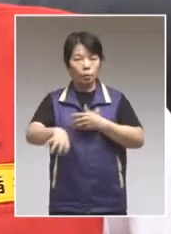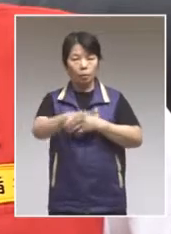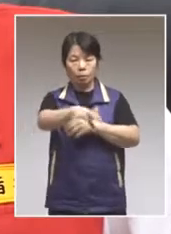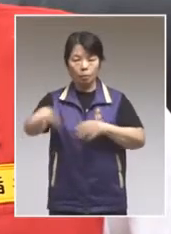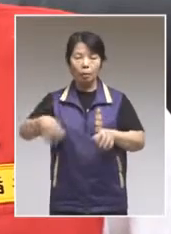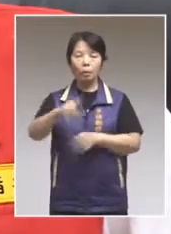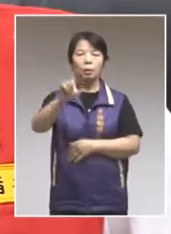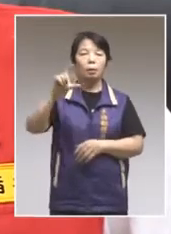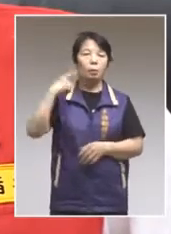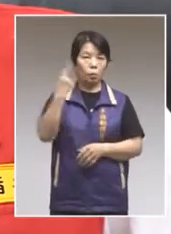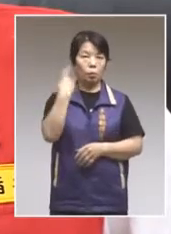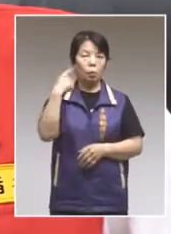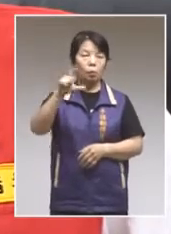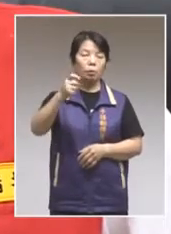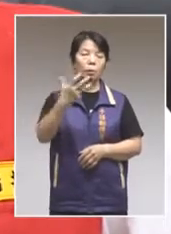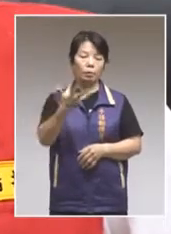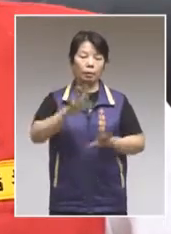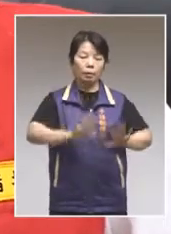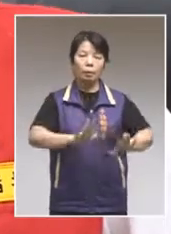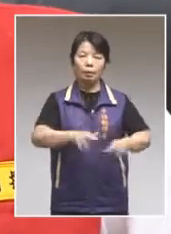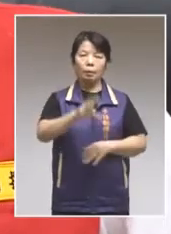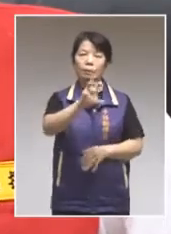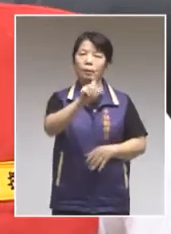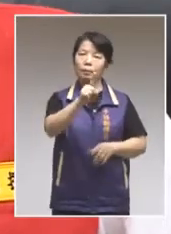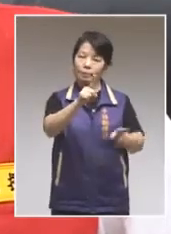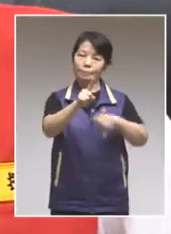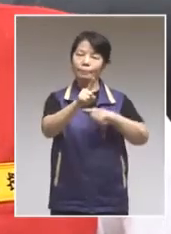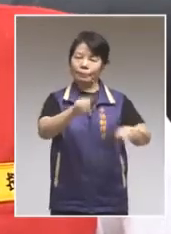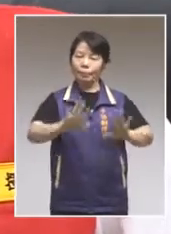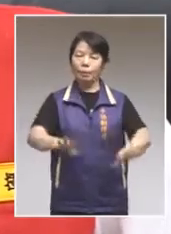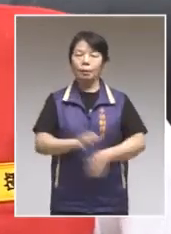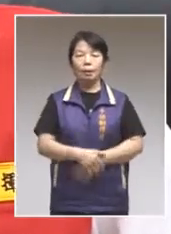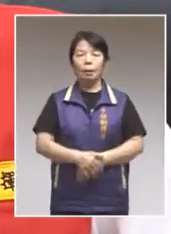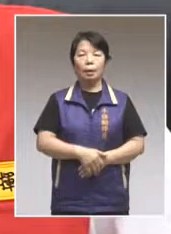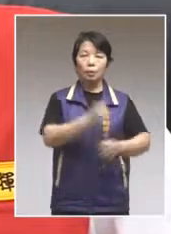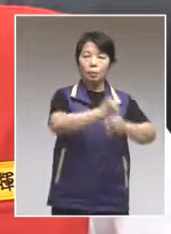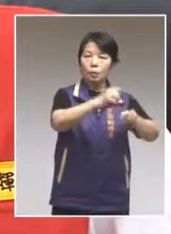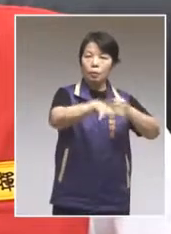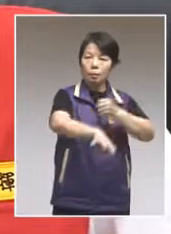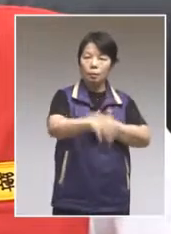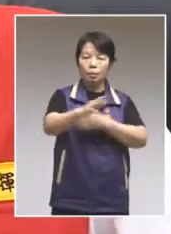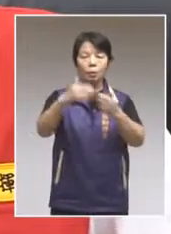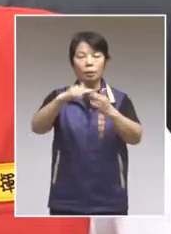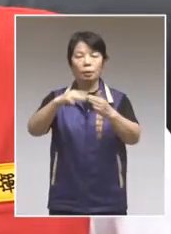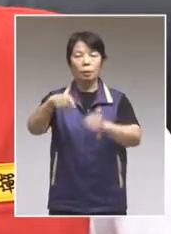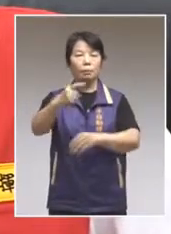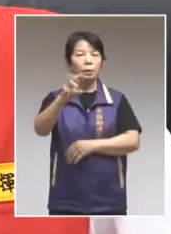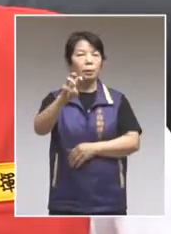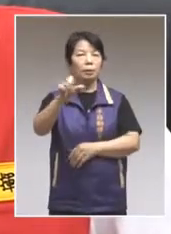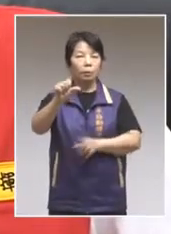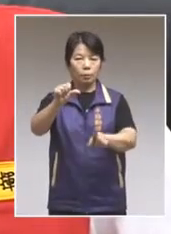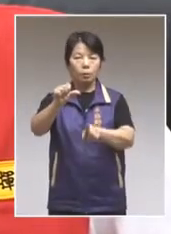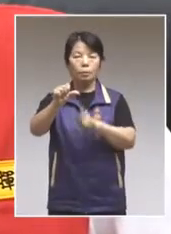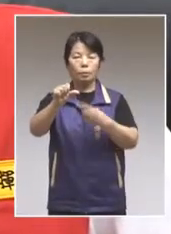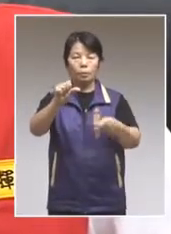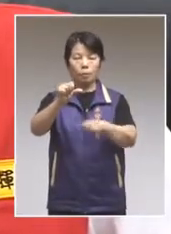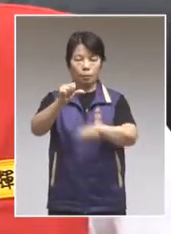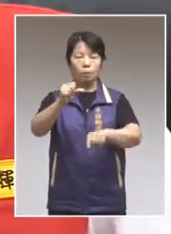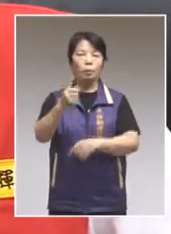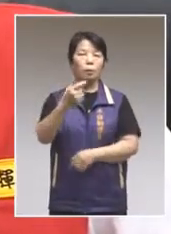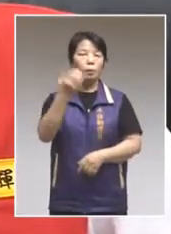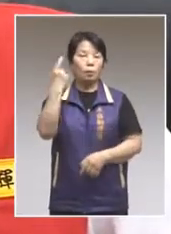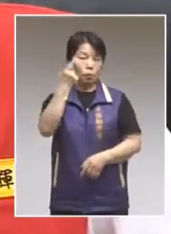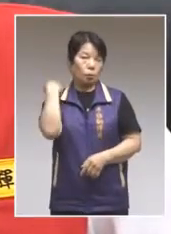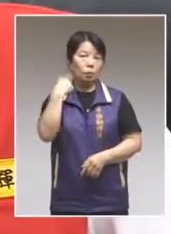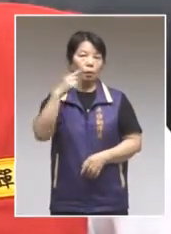68，今天81，差不多。职场校园的部分135例，昨天是84例，这个也增加